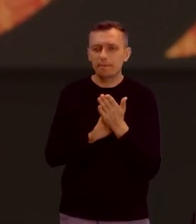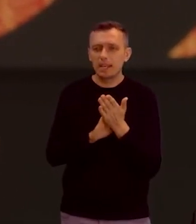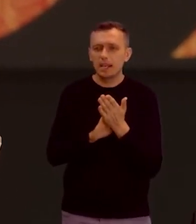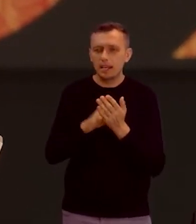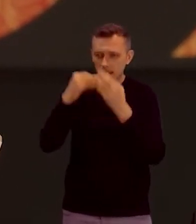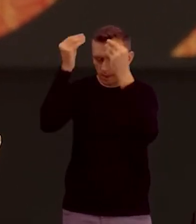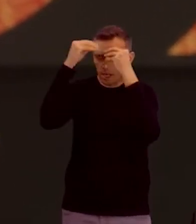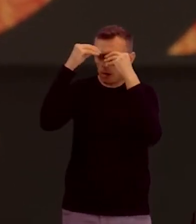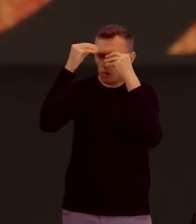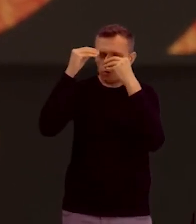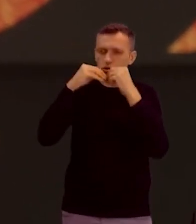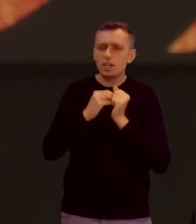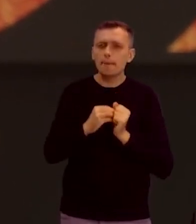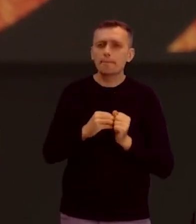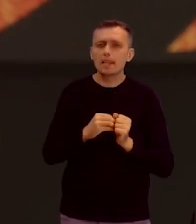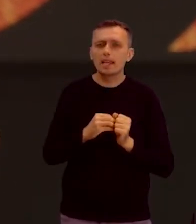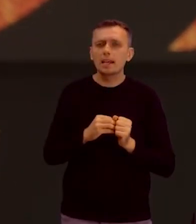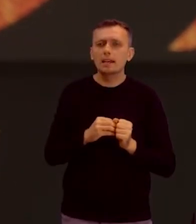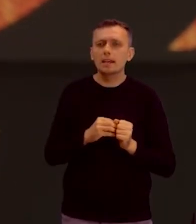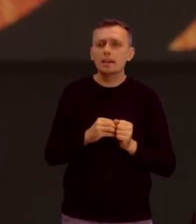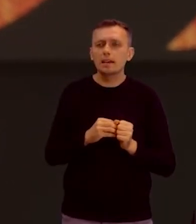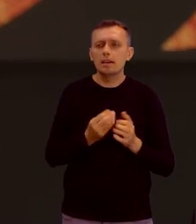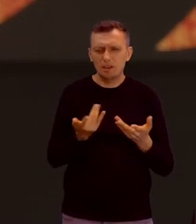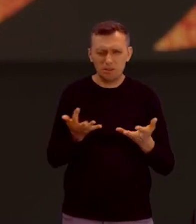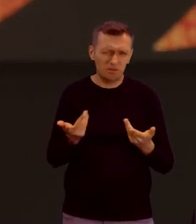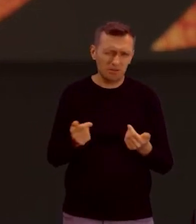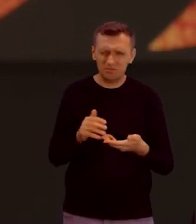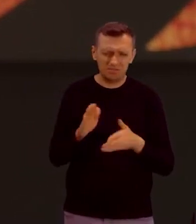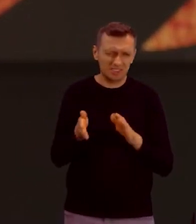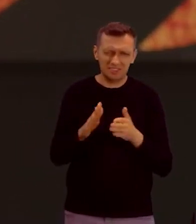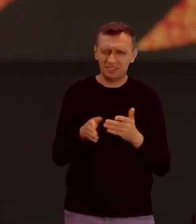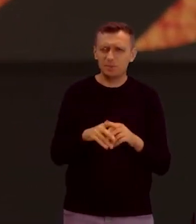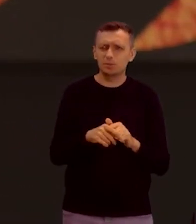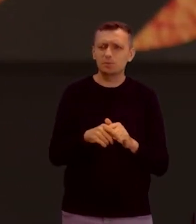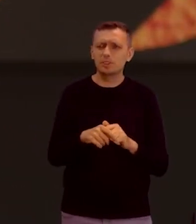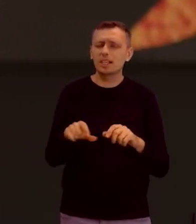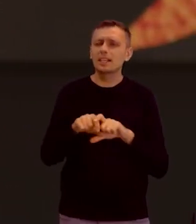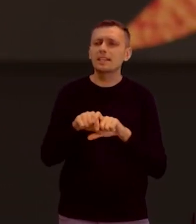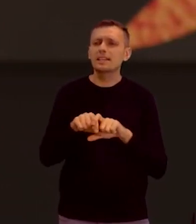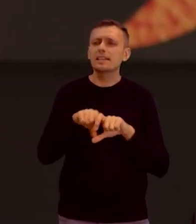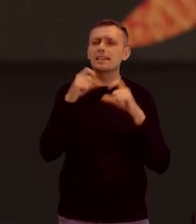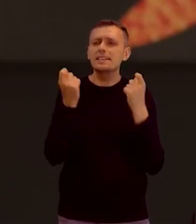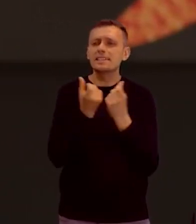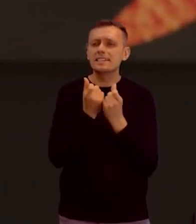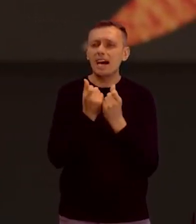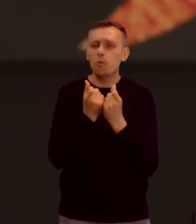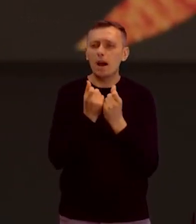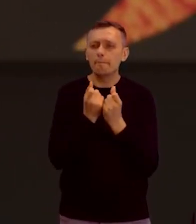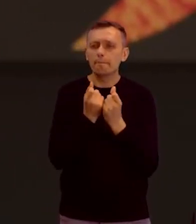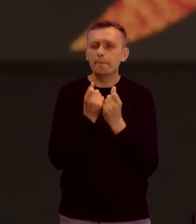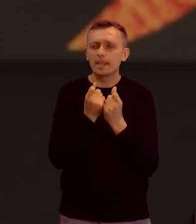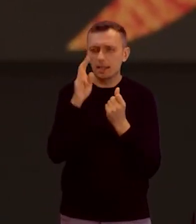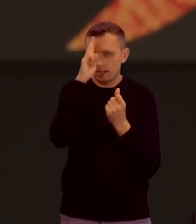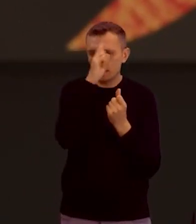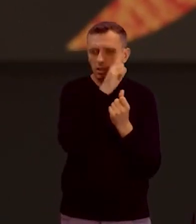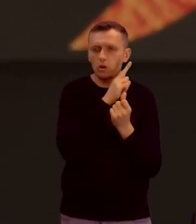nas, że wszelkie ojcostwo, można to równie dobrze przetłumaczyć, wszelkie rodzicielstwo na